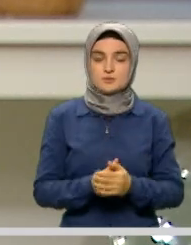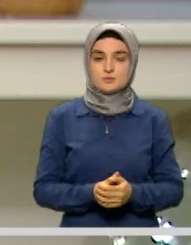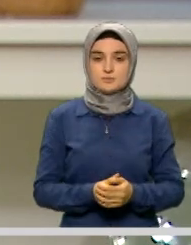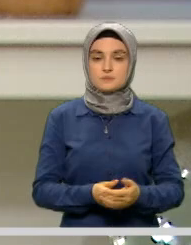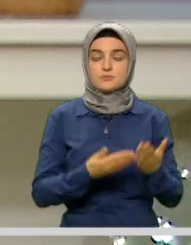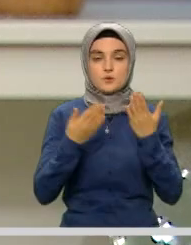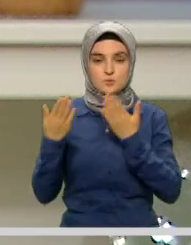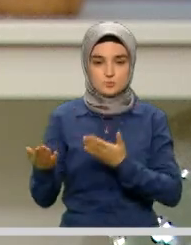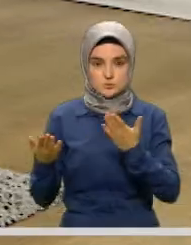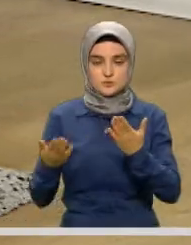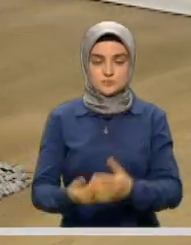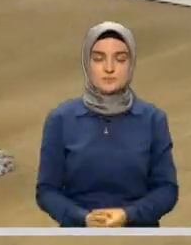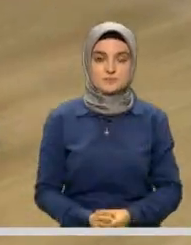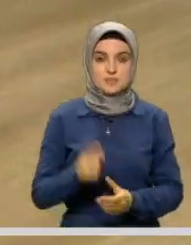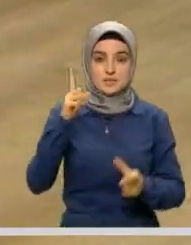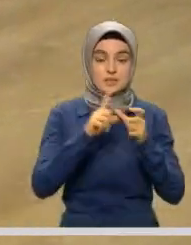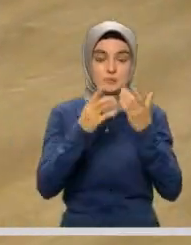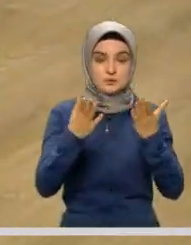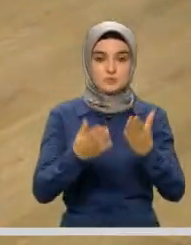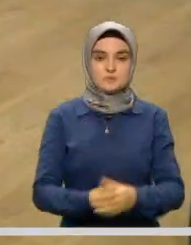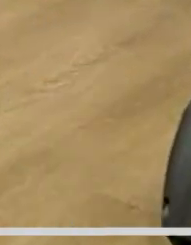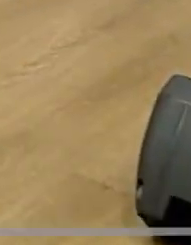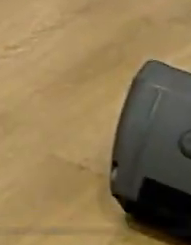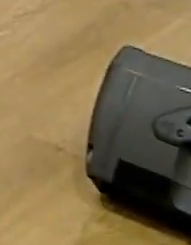Buyurun arkadaşlar, ekran sizin. Allah'a emanet olun efendim.